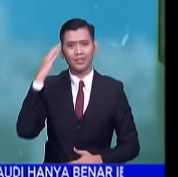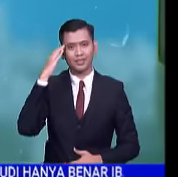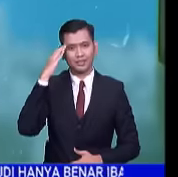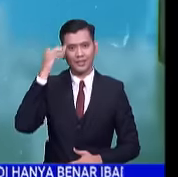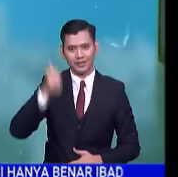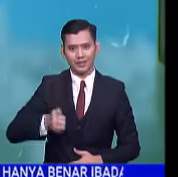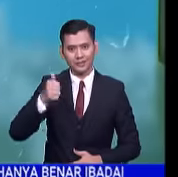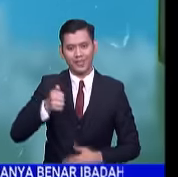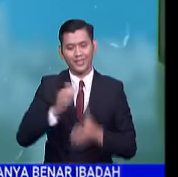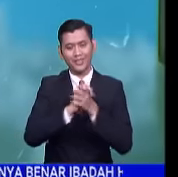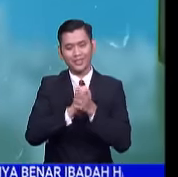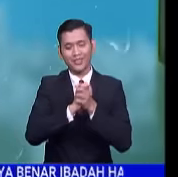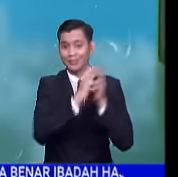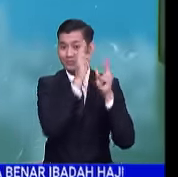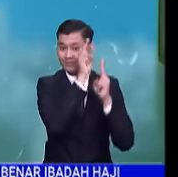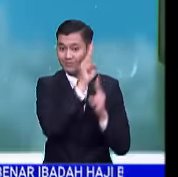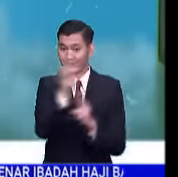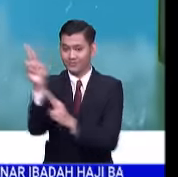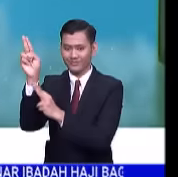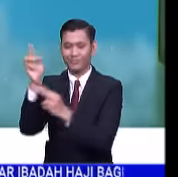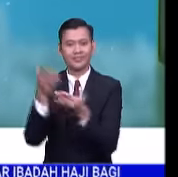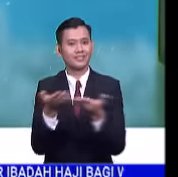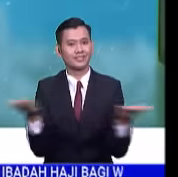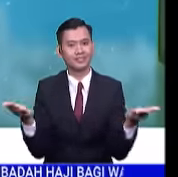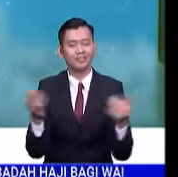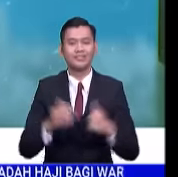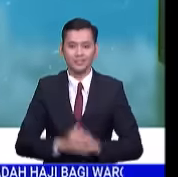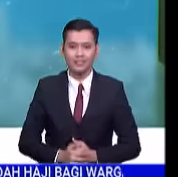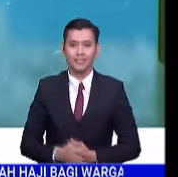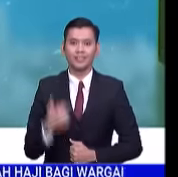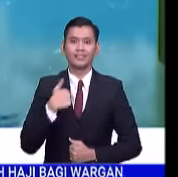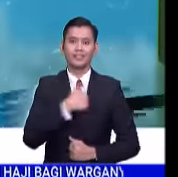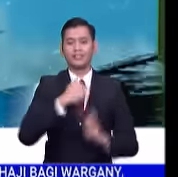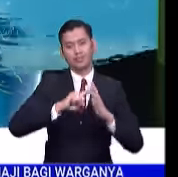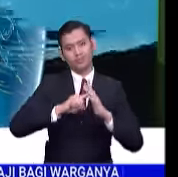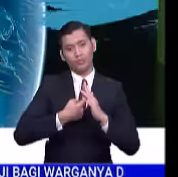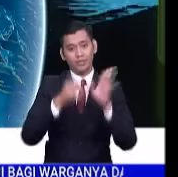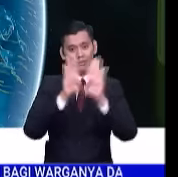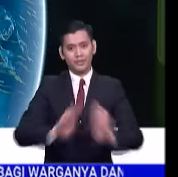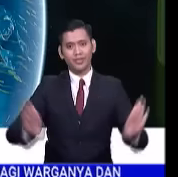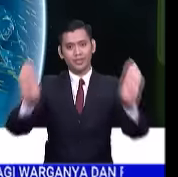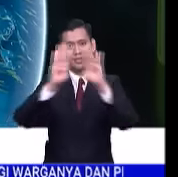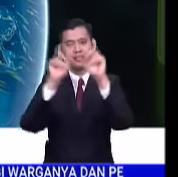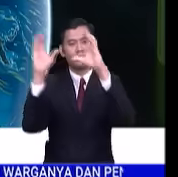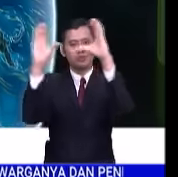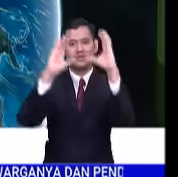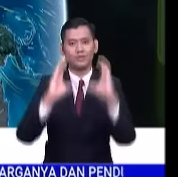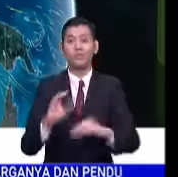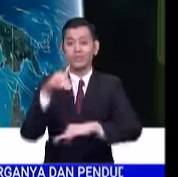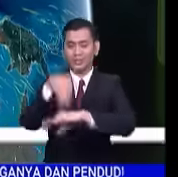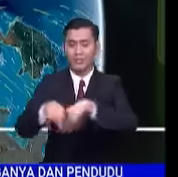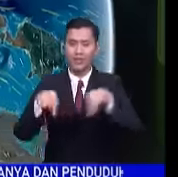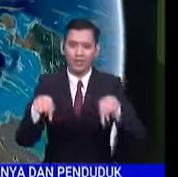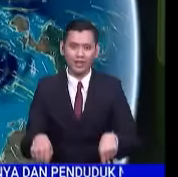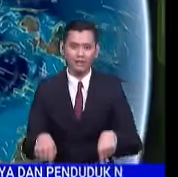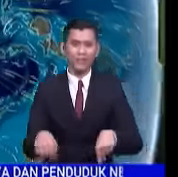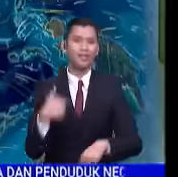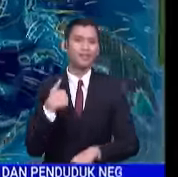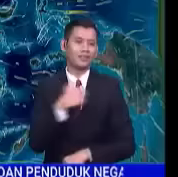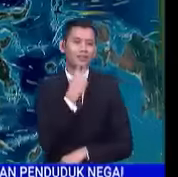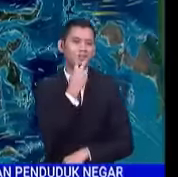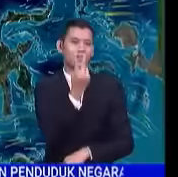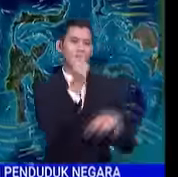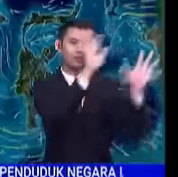Assalamualaikum dan salam hormat kepada semua penonton. Kita mulakan informasi cuaca pada malam ini dengan melihat kepada